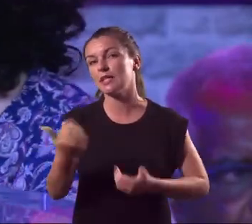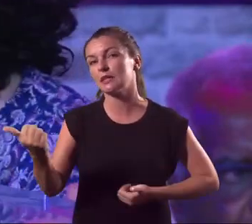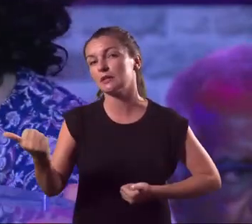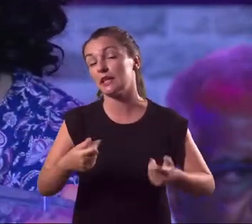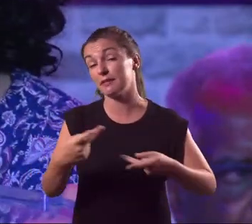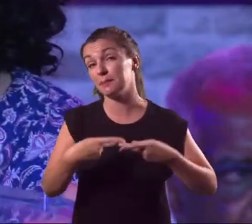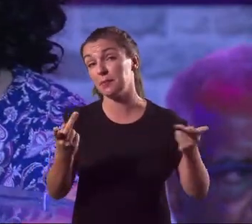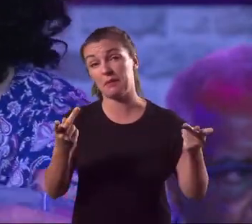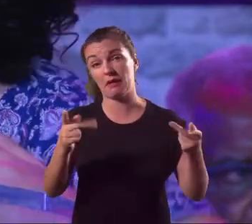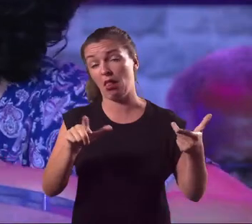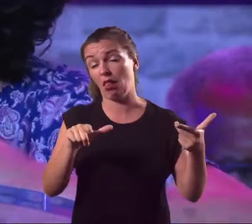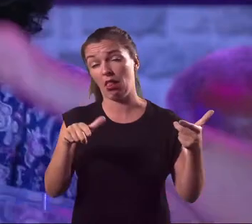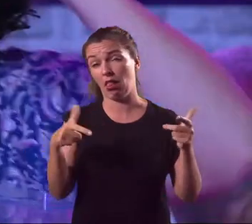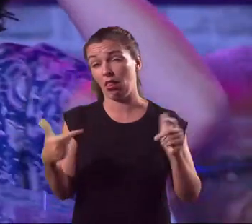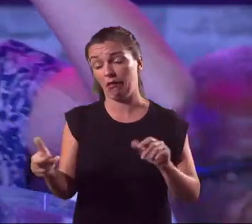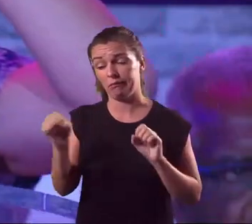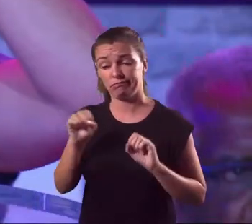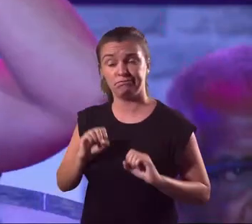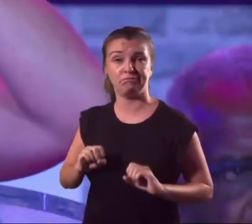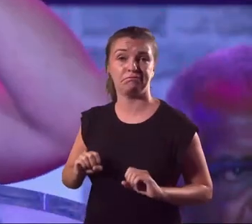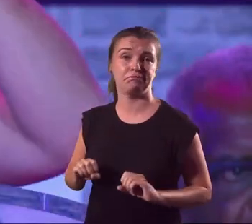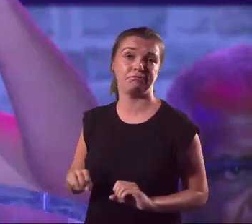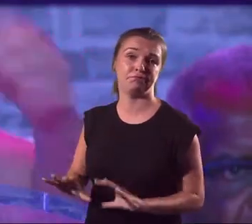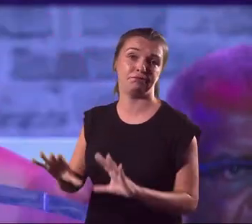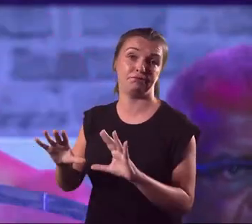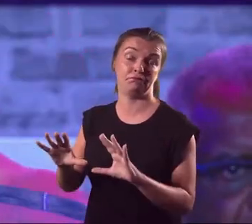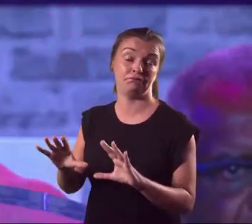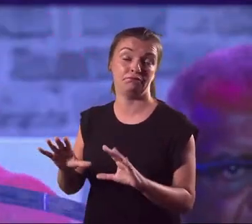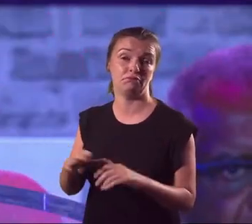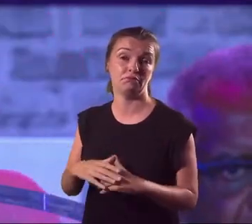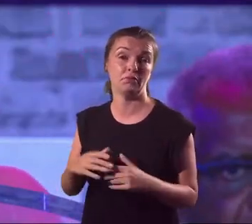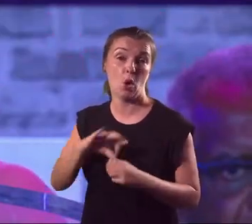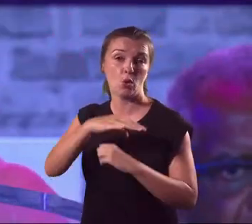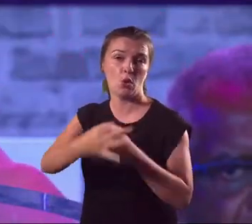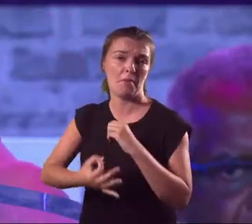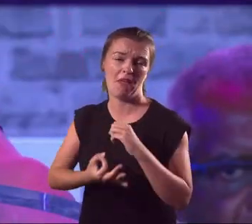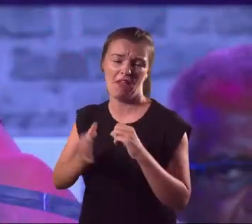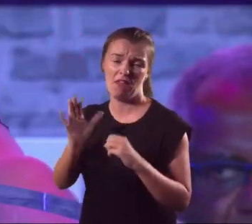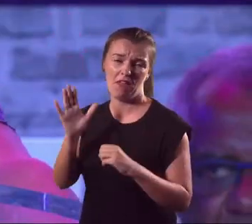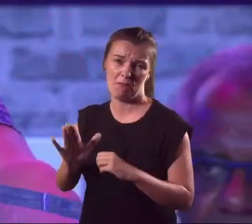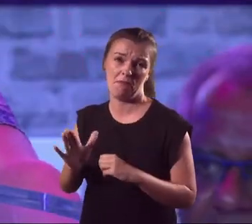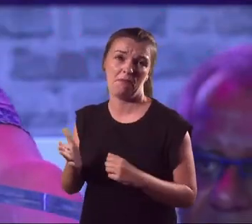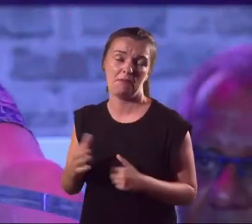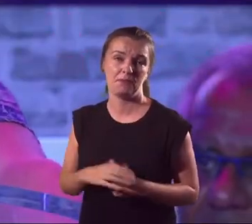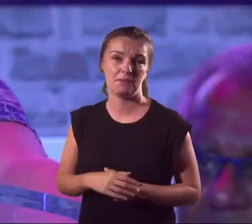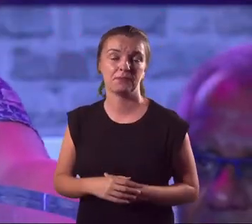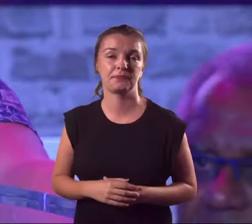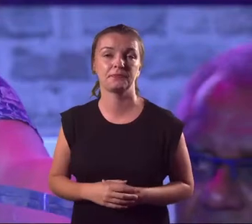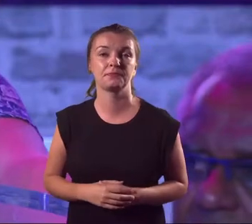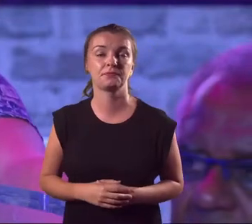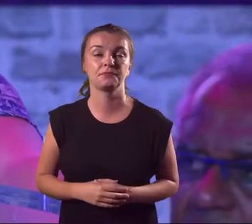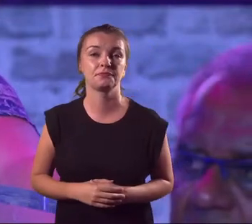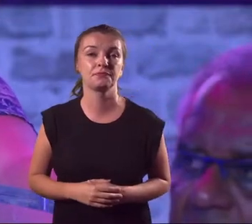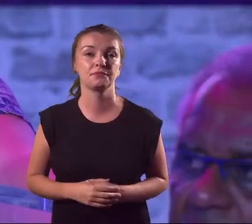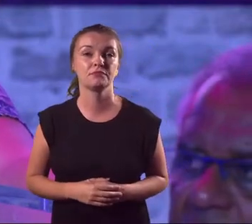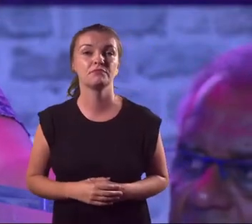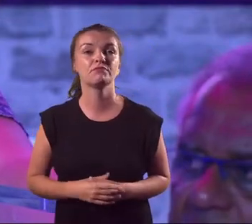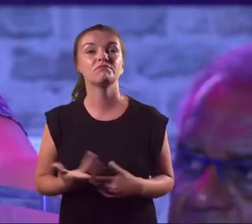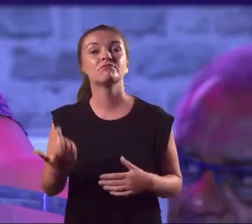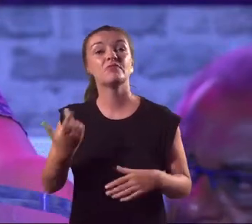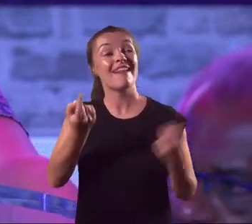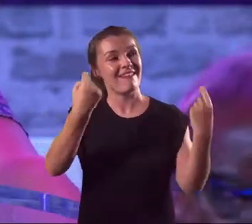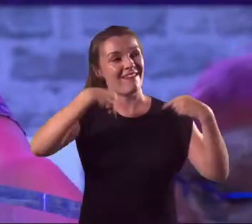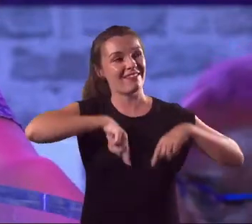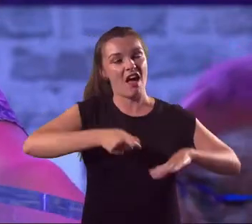à l'abandon et en pleine destruction ici, dans les Outre-mer. Et qu'en moyenne, l'investissement moyen